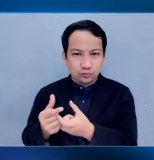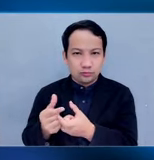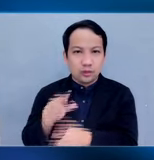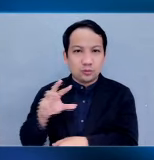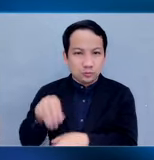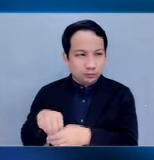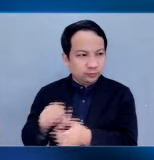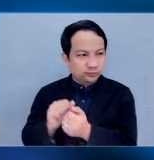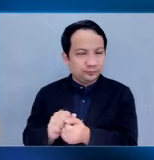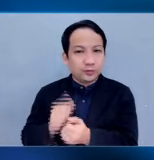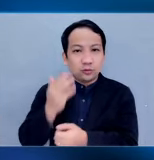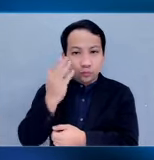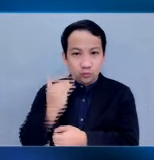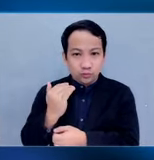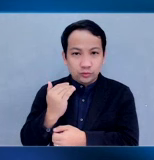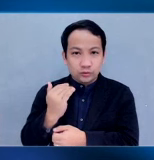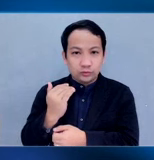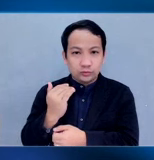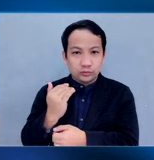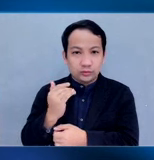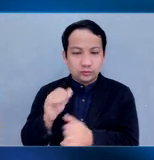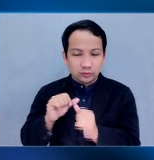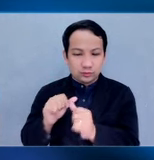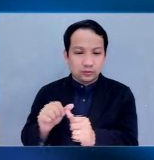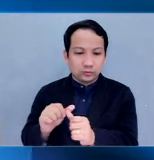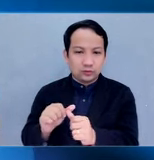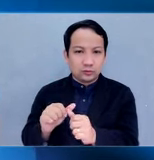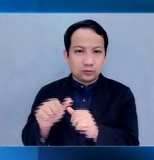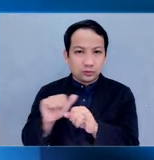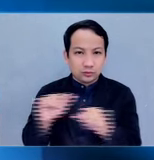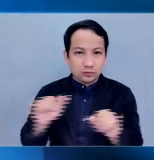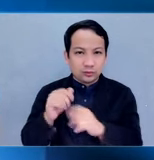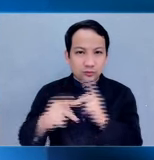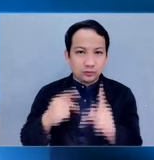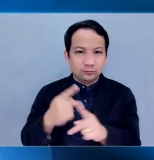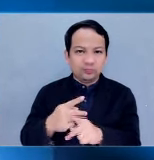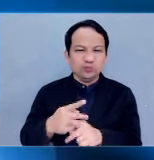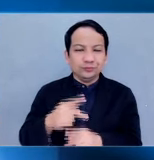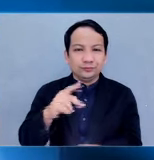yung ma-maintain yung pedigree, which is... Gagalit, sorry.